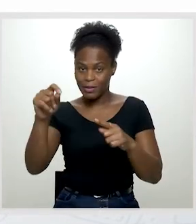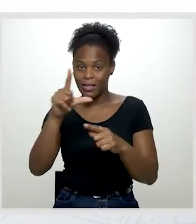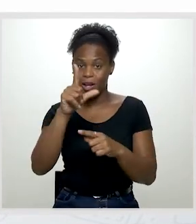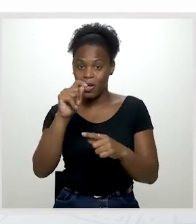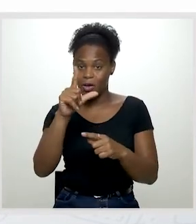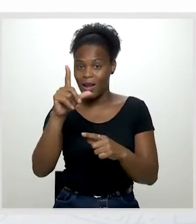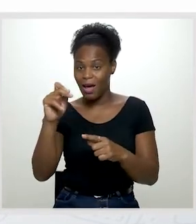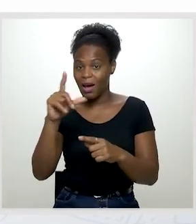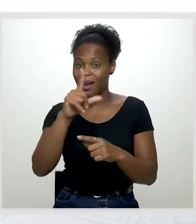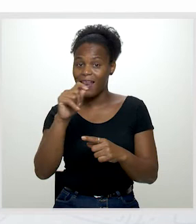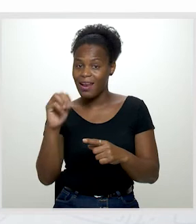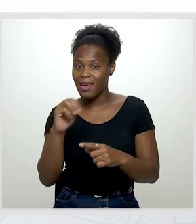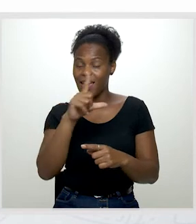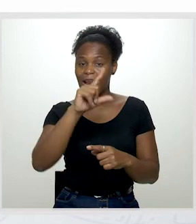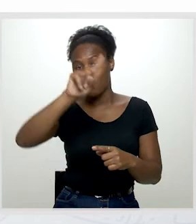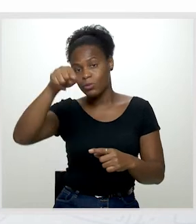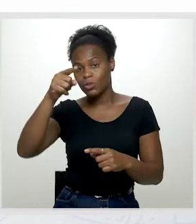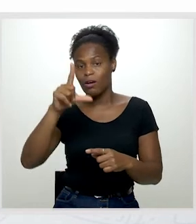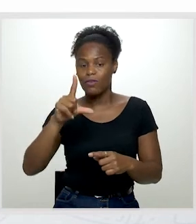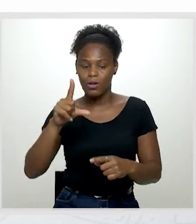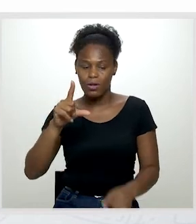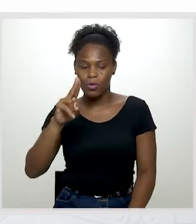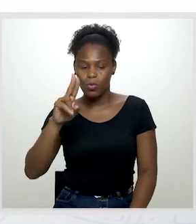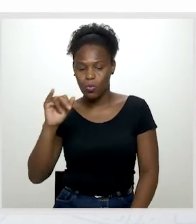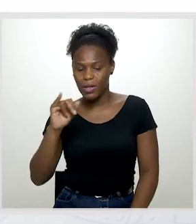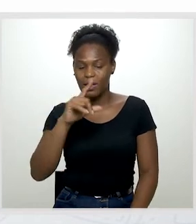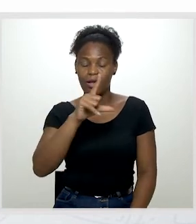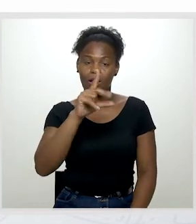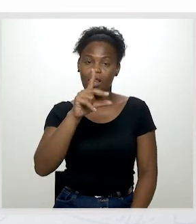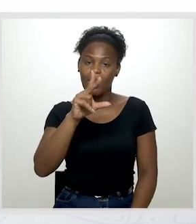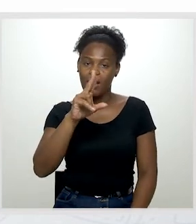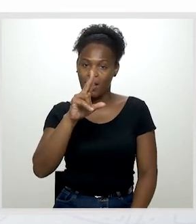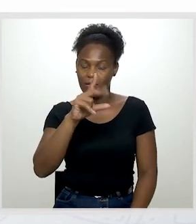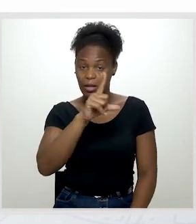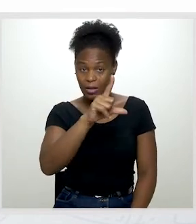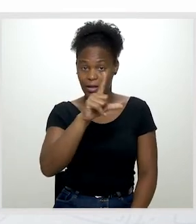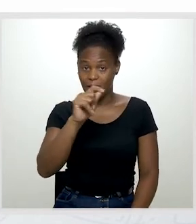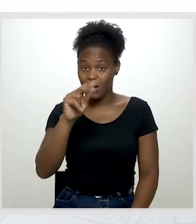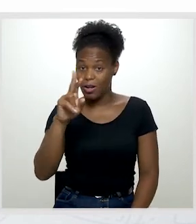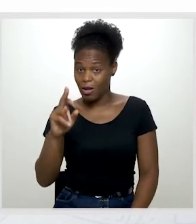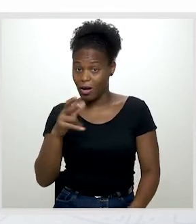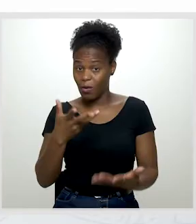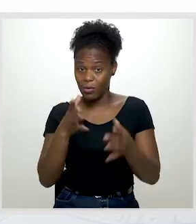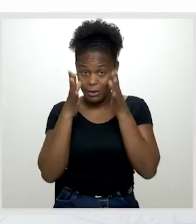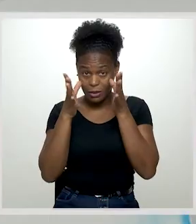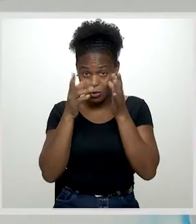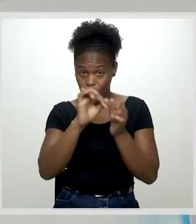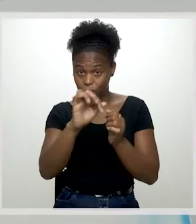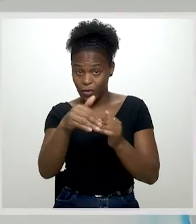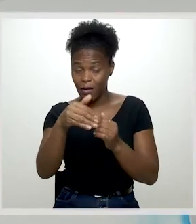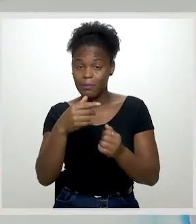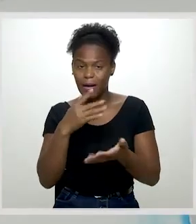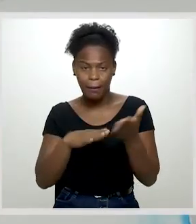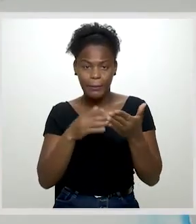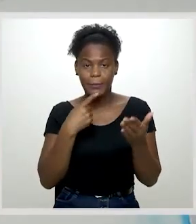les, l'apostrophe, lui ou leur. Alors fais très attention et tu vas comprendre rapidement